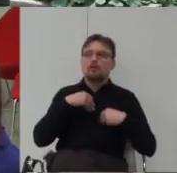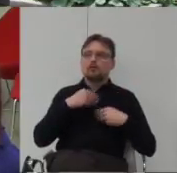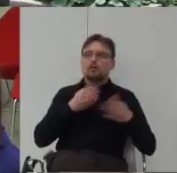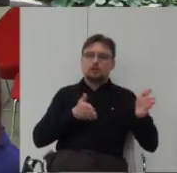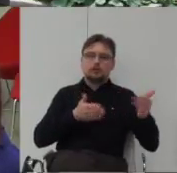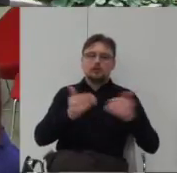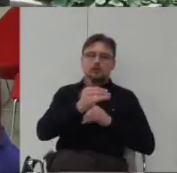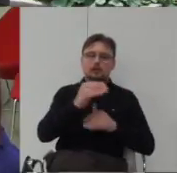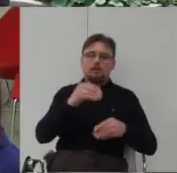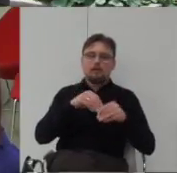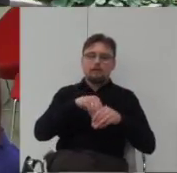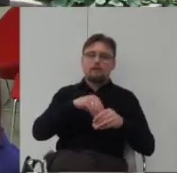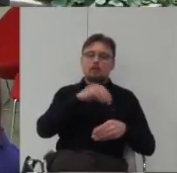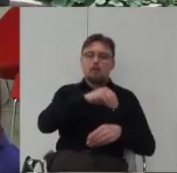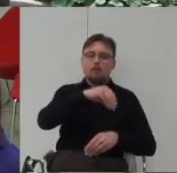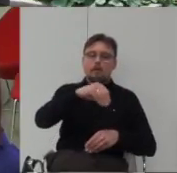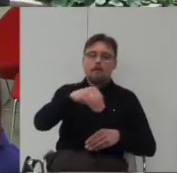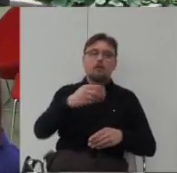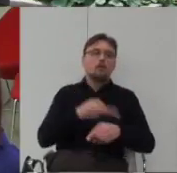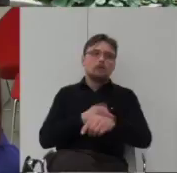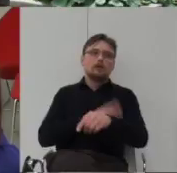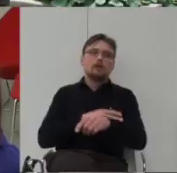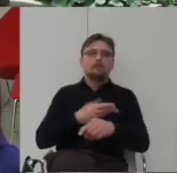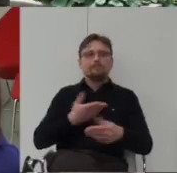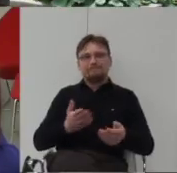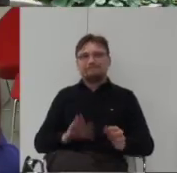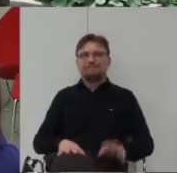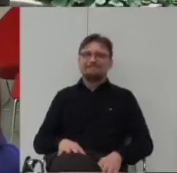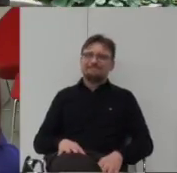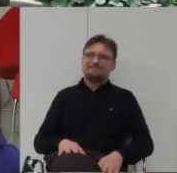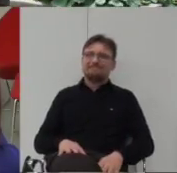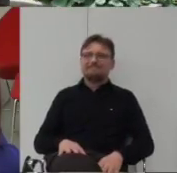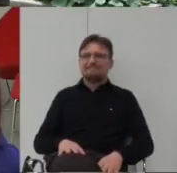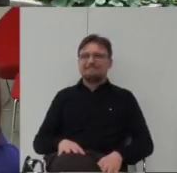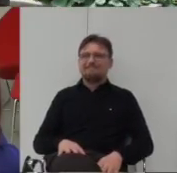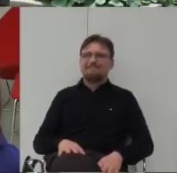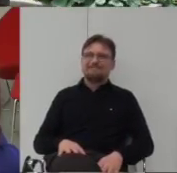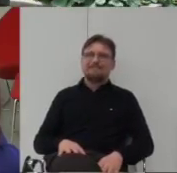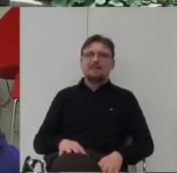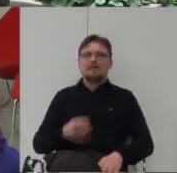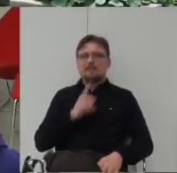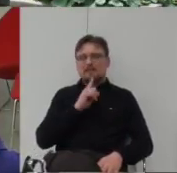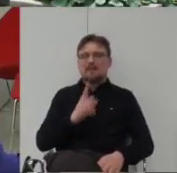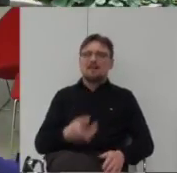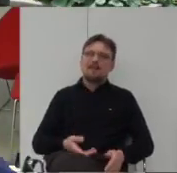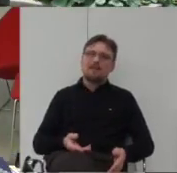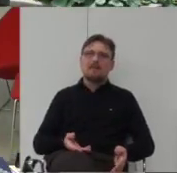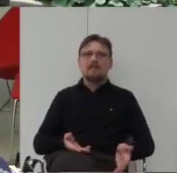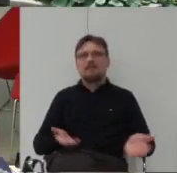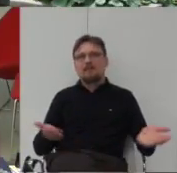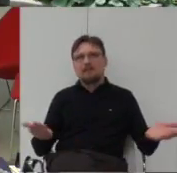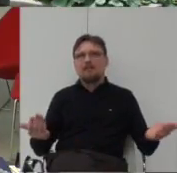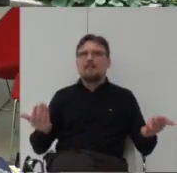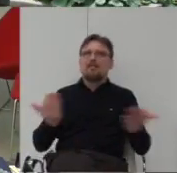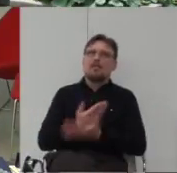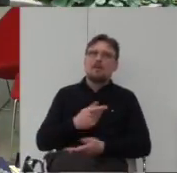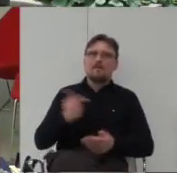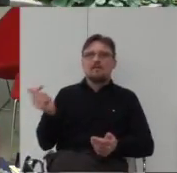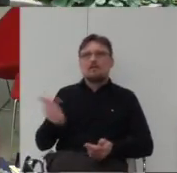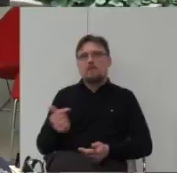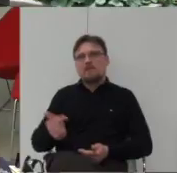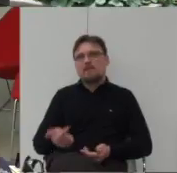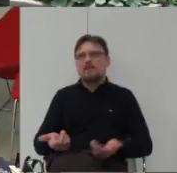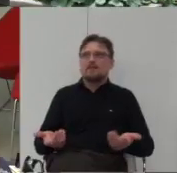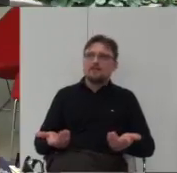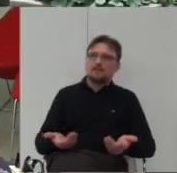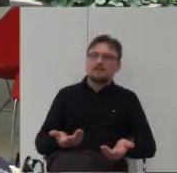do upraw. Podobno urzędnicy są dość sceptyczni, bo jest to kolejny obowiązek wpisany w ich urzędnicze role.